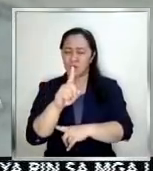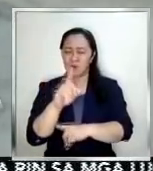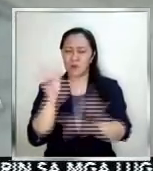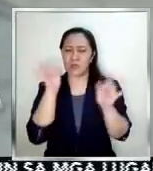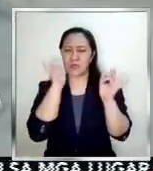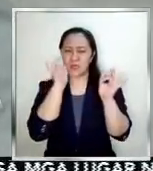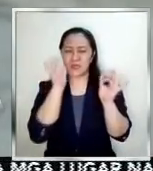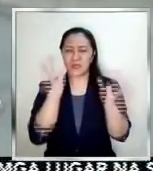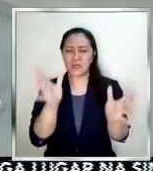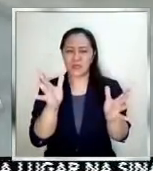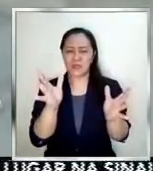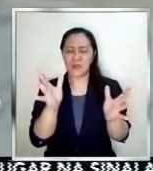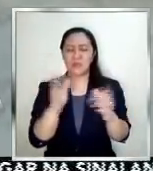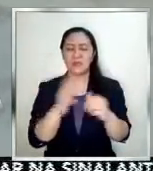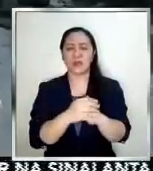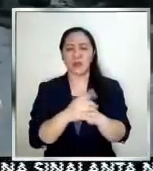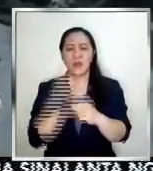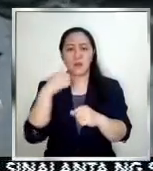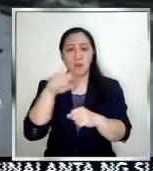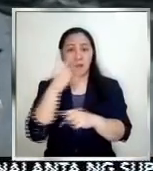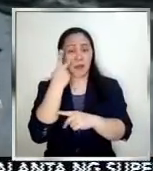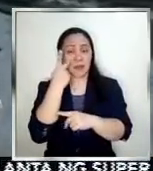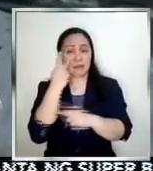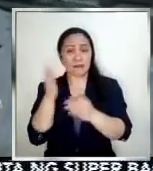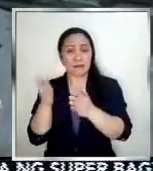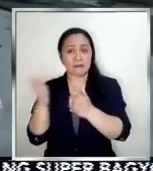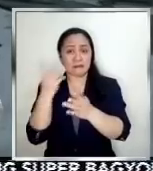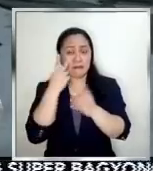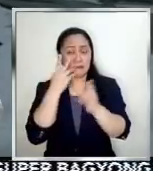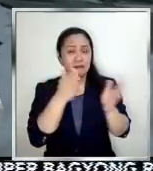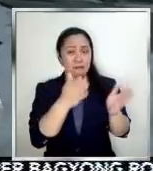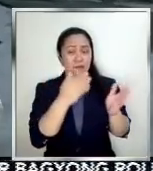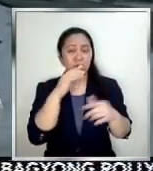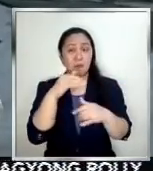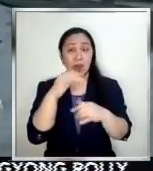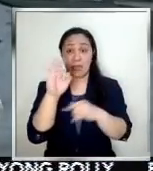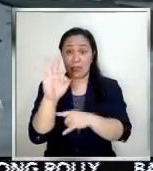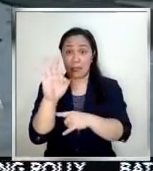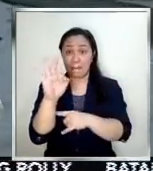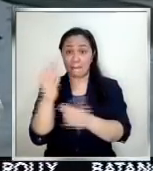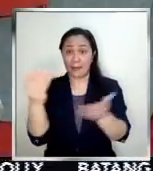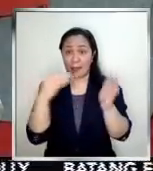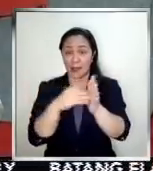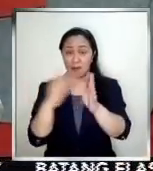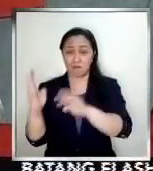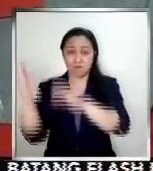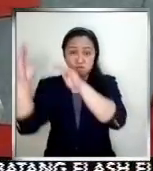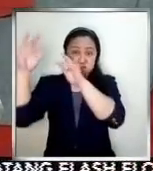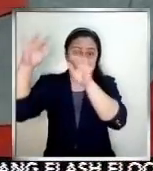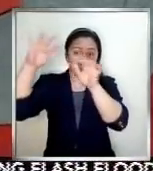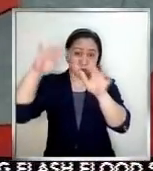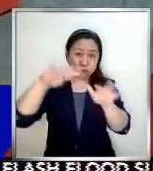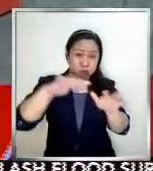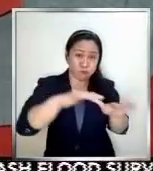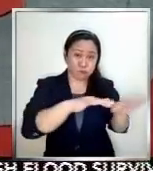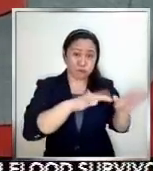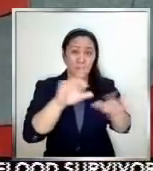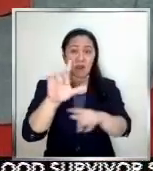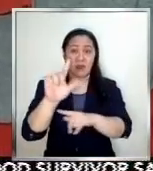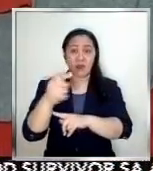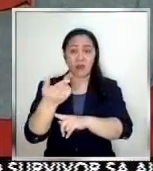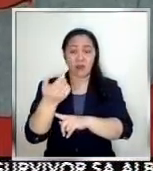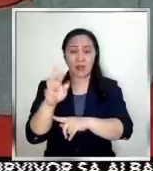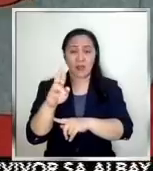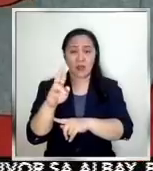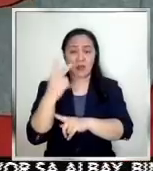river channel galing sa Mayon. Ang babagsak na lahar galing sa upstream, pag nagkaroon ng sectoral collapse sa upstream ng mga